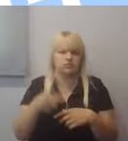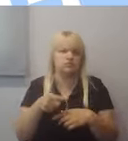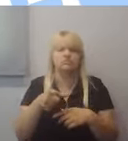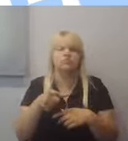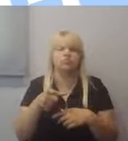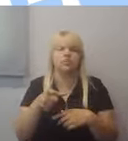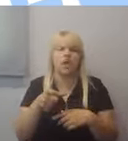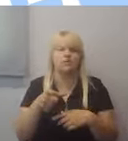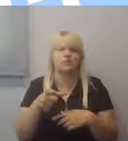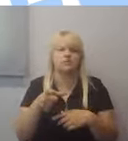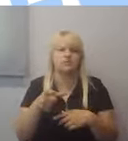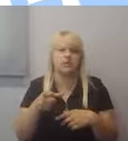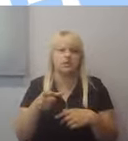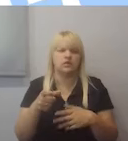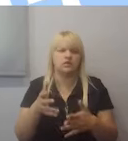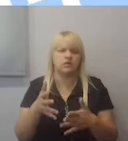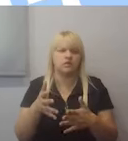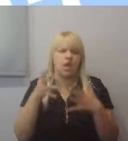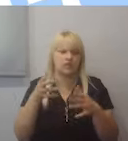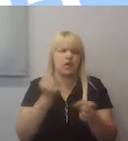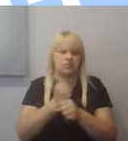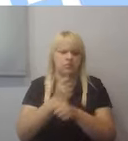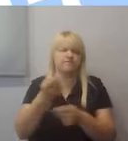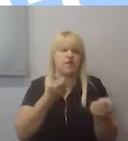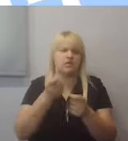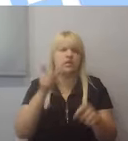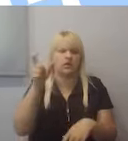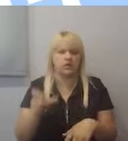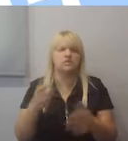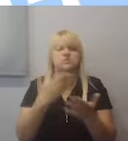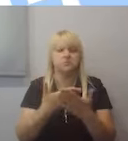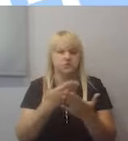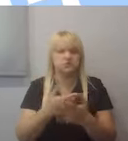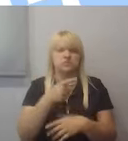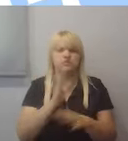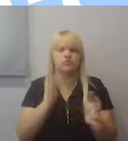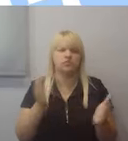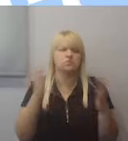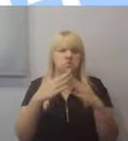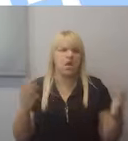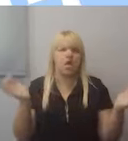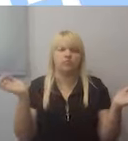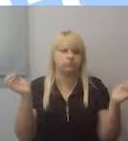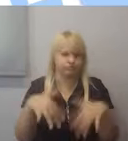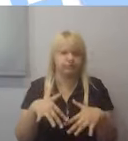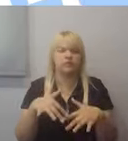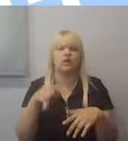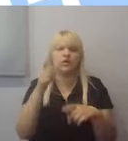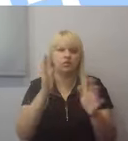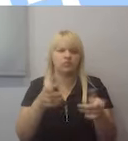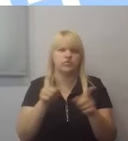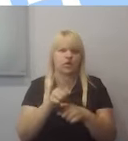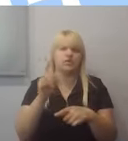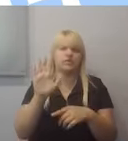reaģēršanas sek likvidēšan darba vadītājs tas piemēram ja būs piemēram ja būs ēku sabrukums tad tas būs valsts ugunēības glābšanas